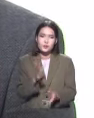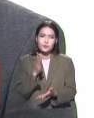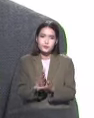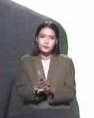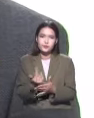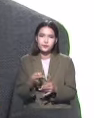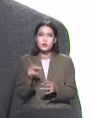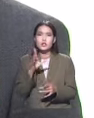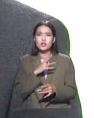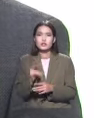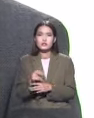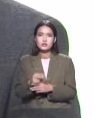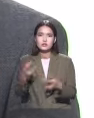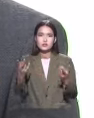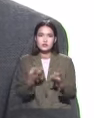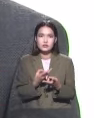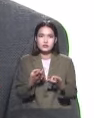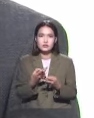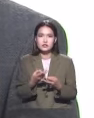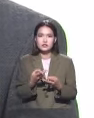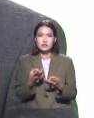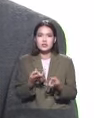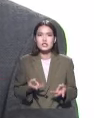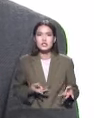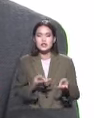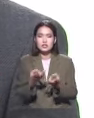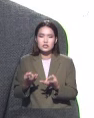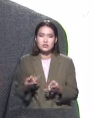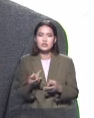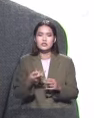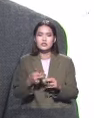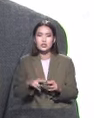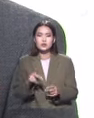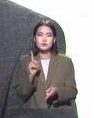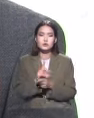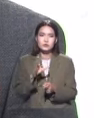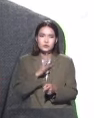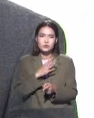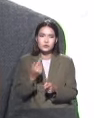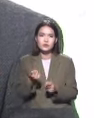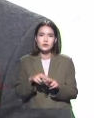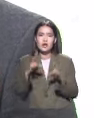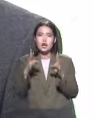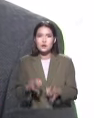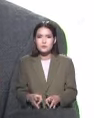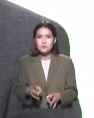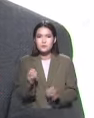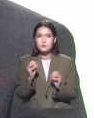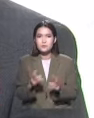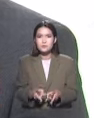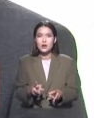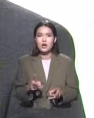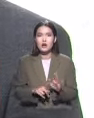бойынша жаңағы апаттылық жағдайы 40% болды. Сонымен қатар ол апаттық тұрғындардың қатарына